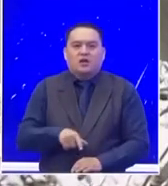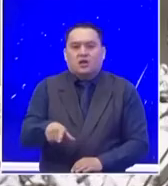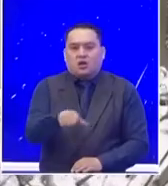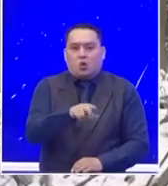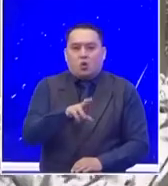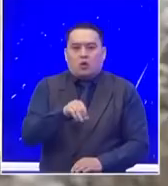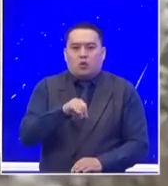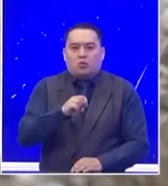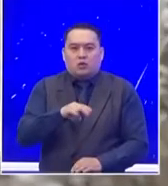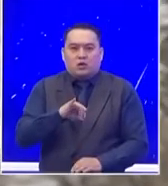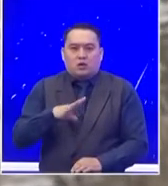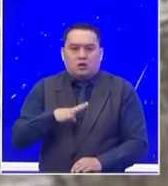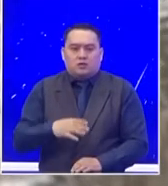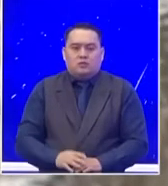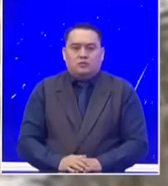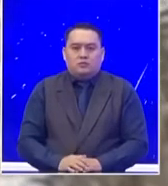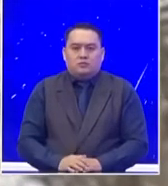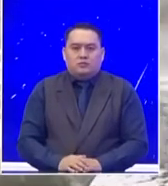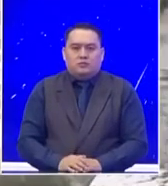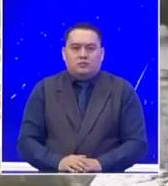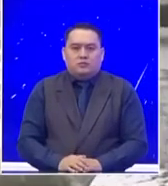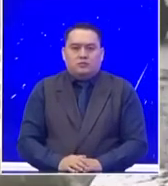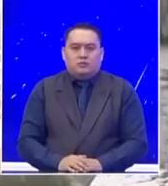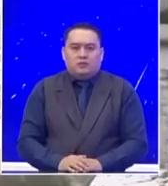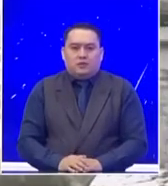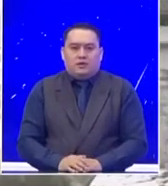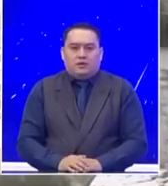река Котырбулак в селе Туздобастау.